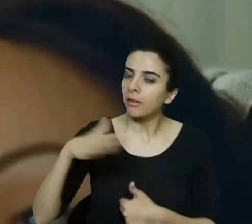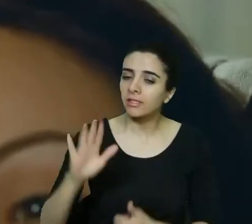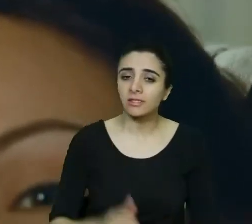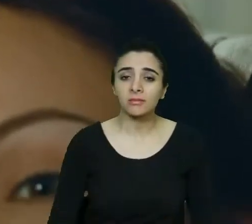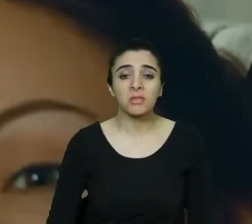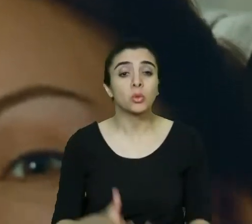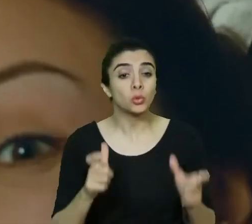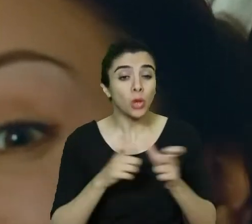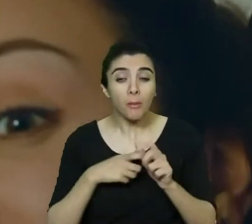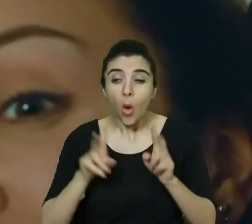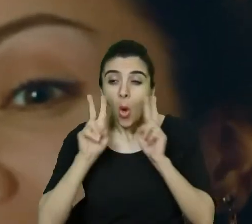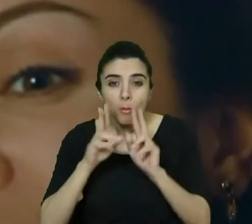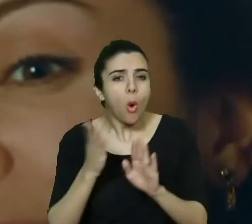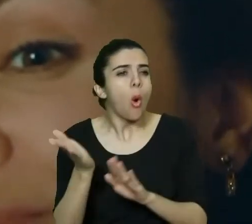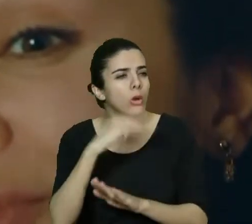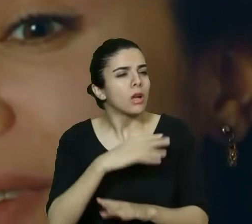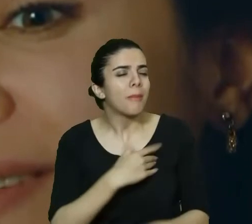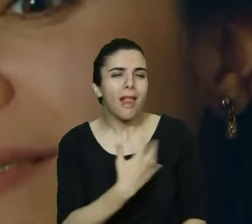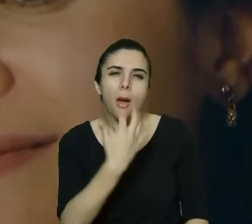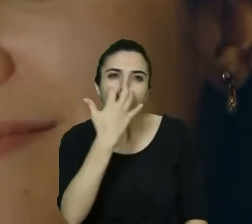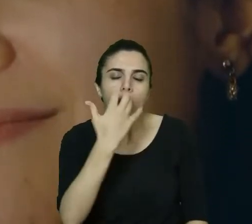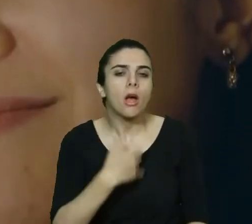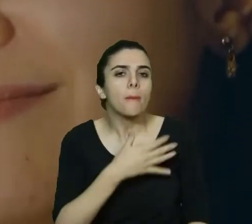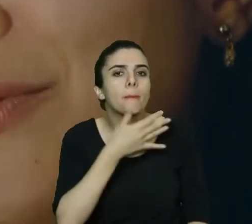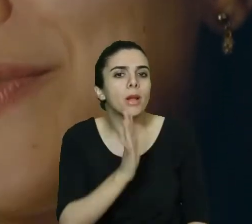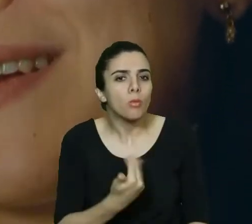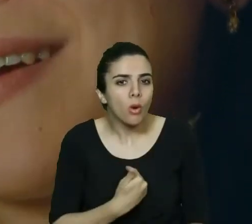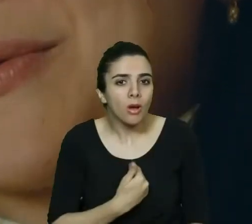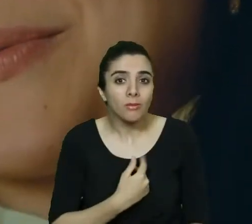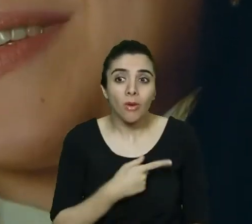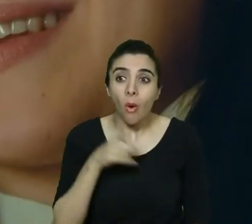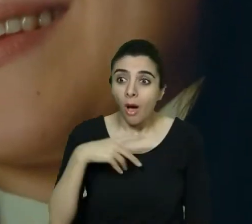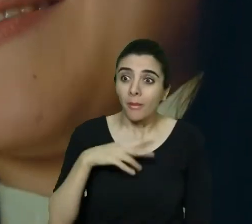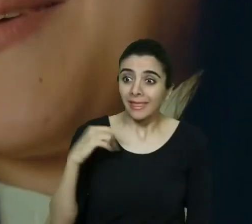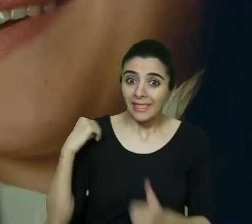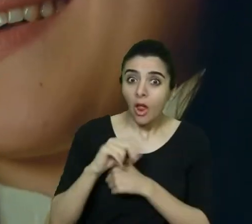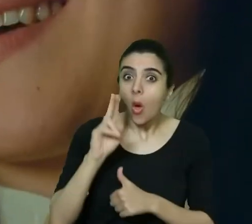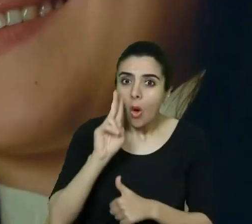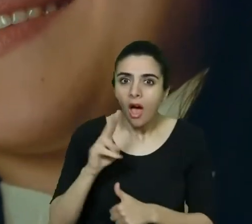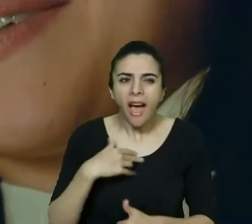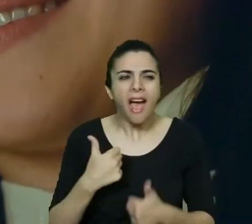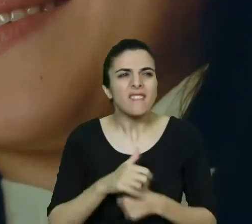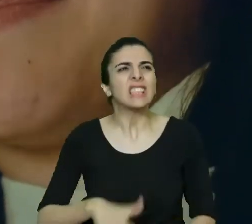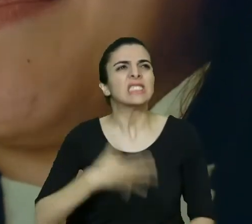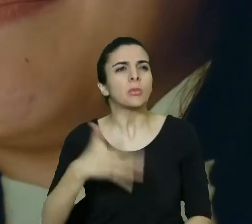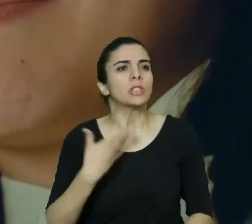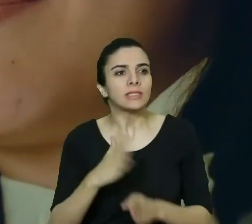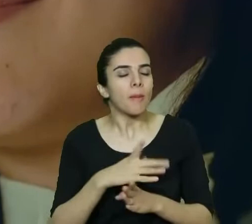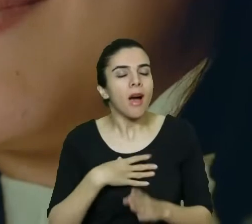Süleyman'ı görene kadar onu bekledim ben de bilmiyormuşum ki. Onu tekrar görünce neden evlenmekten kaçtığımı